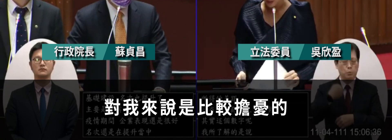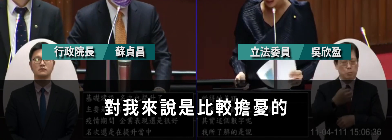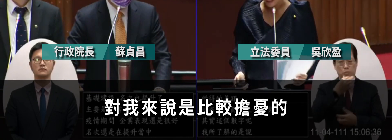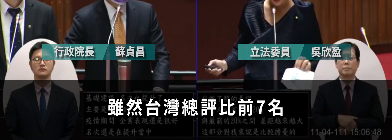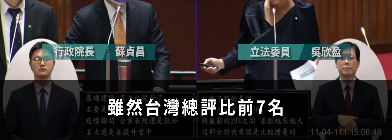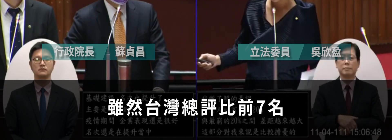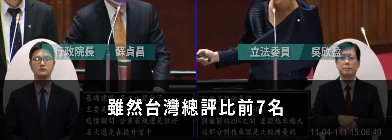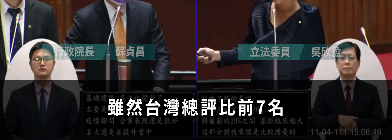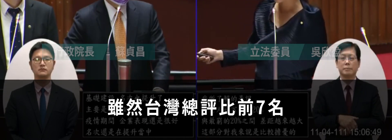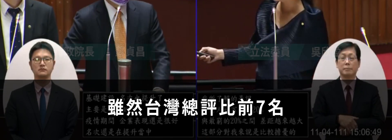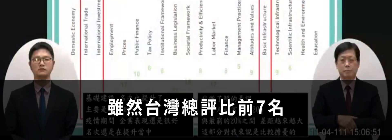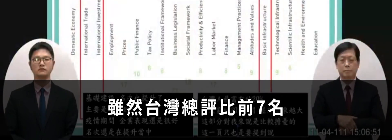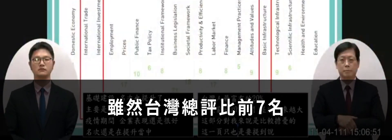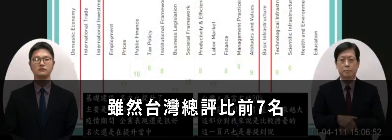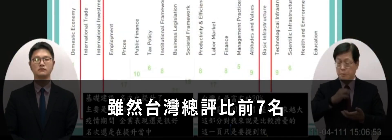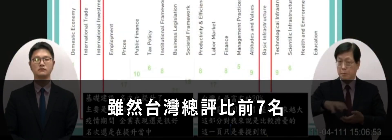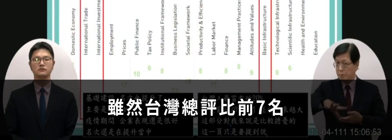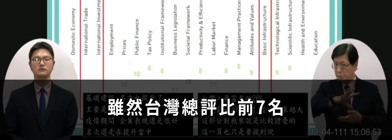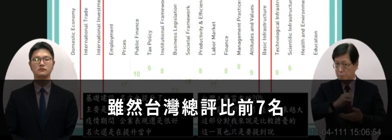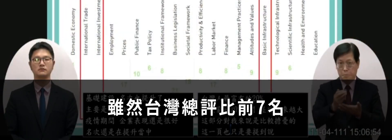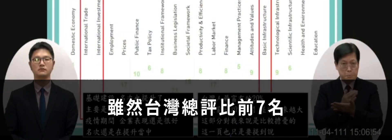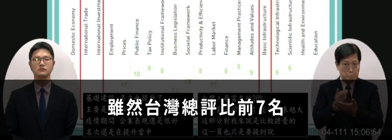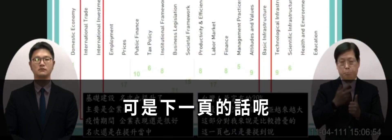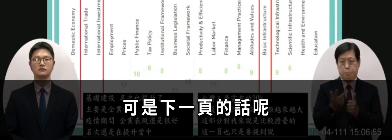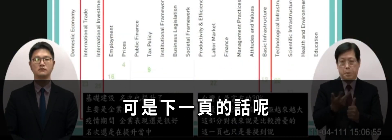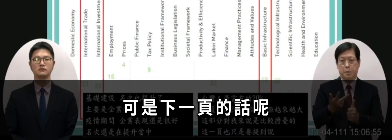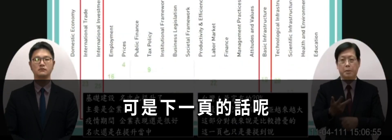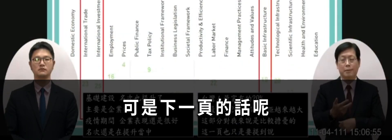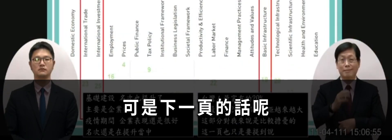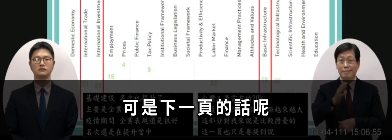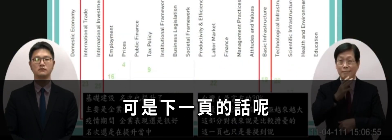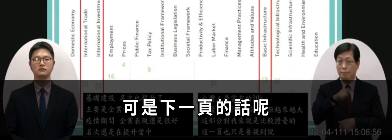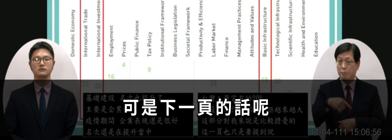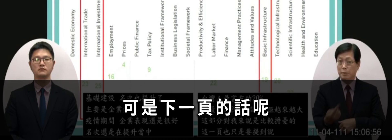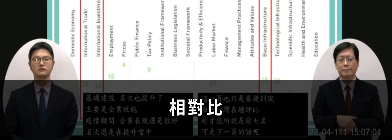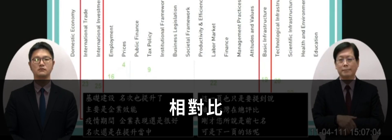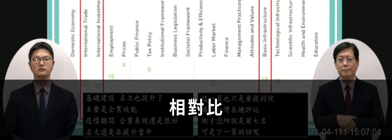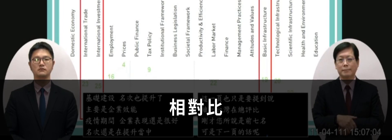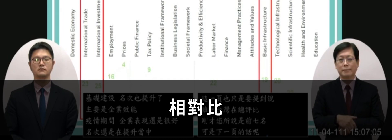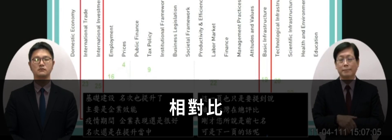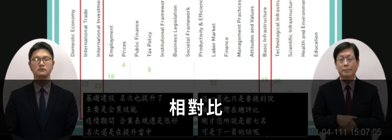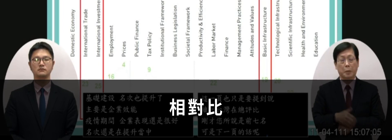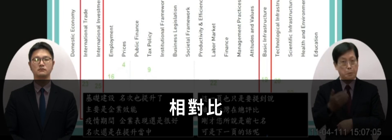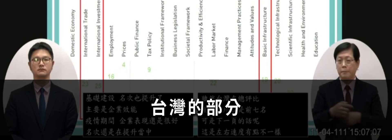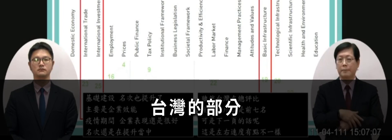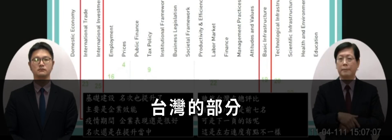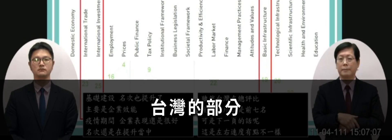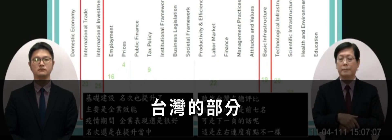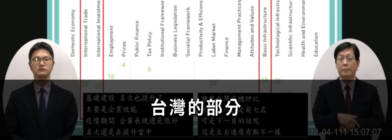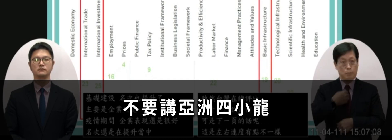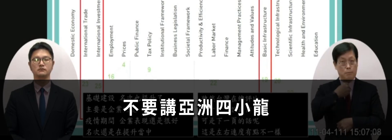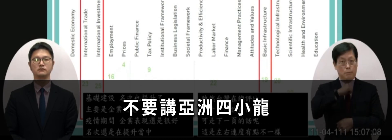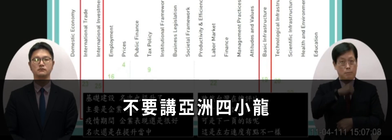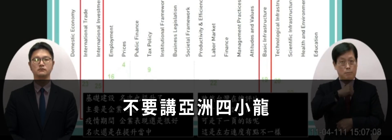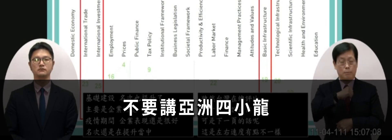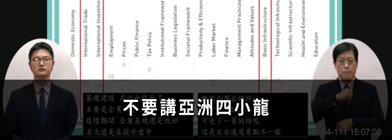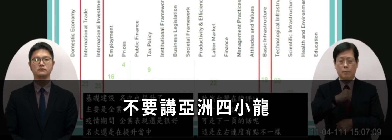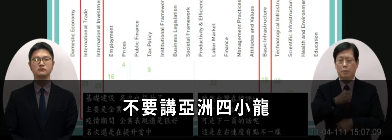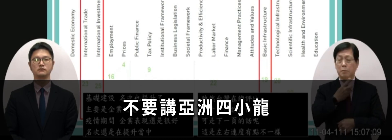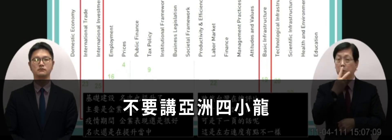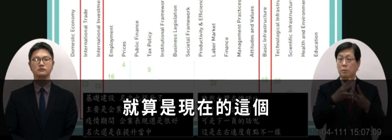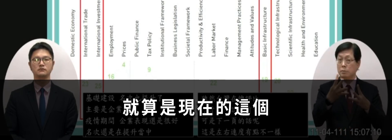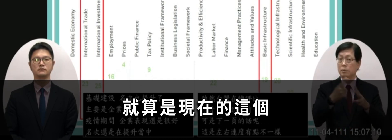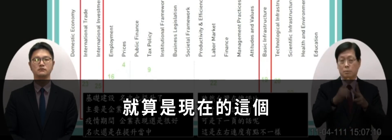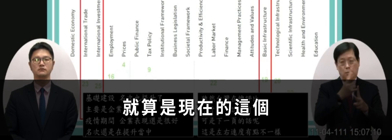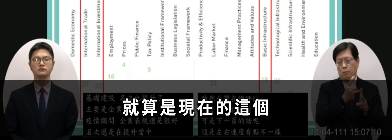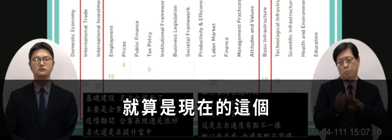担忧的。虽然台湾总评比前7名哦，可是下一页的话呢，相对比呢，台湾的部分不要讲亚洲四